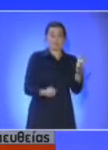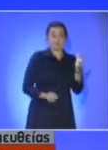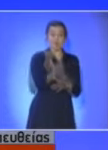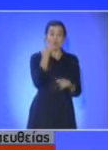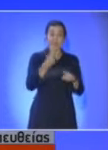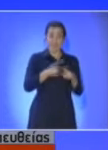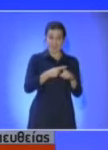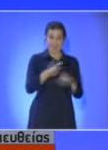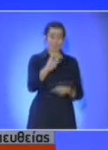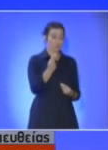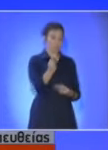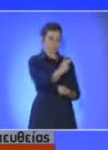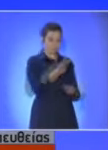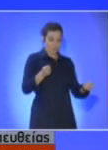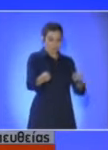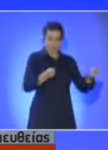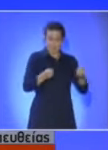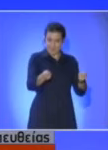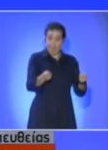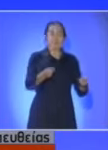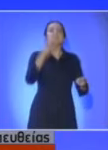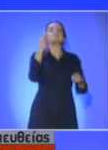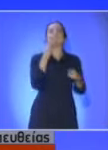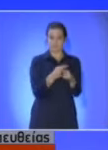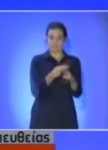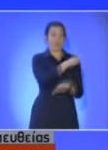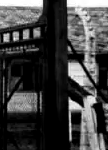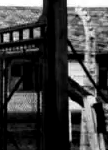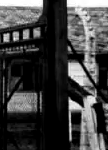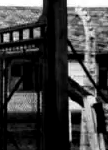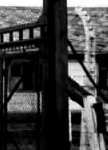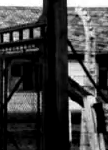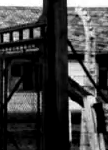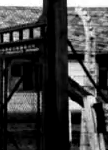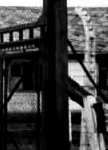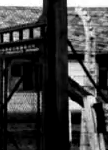κοινωνική πολιτική είναι κατά κύριο λόγο η εξασφάλιση δουλειάς.